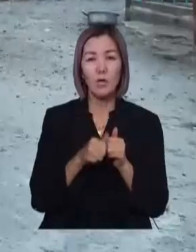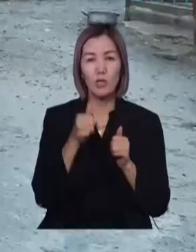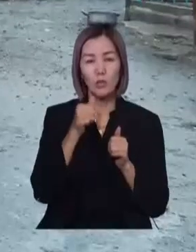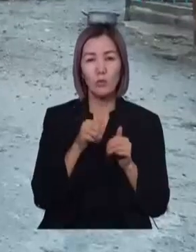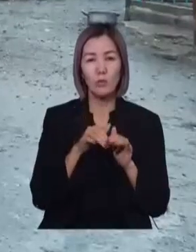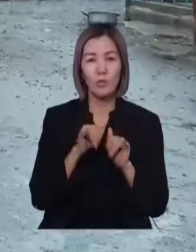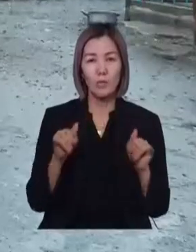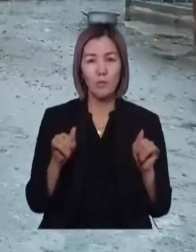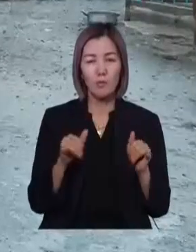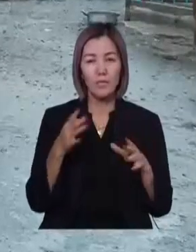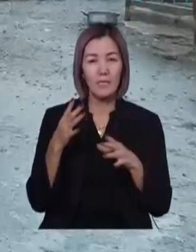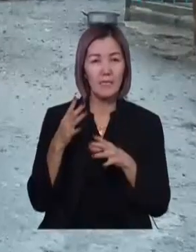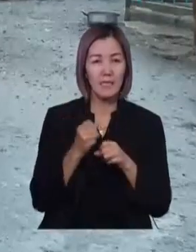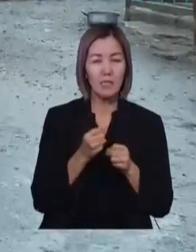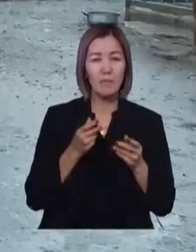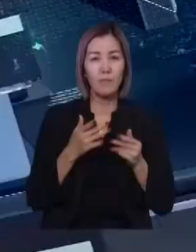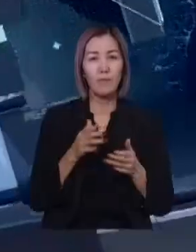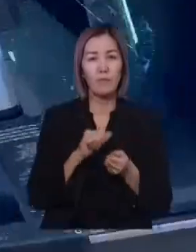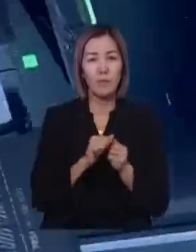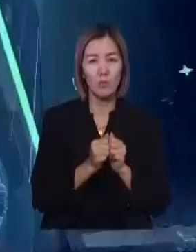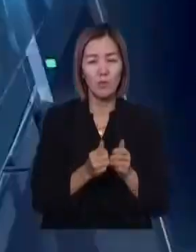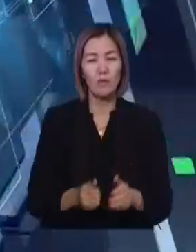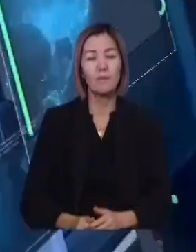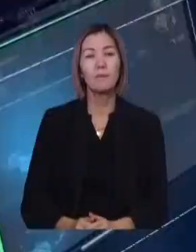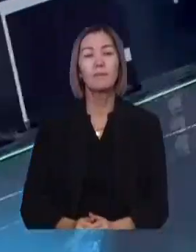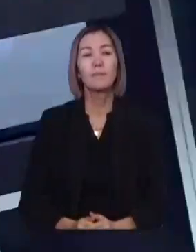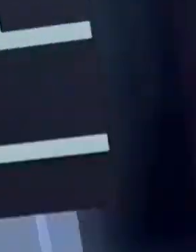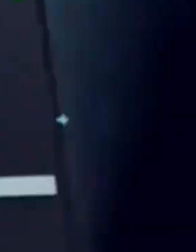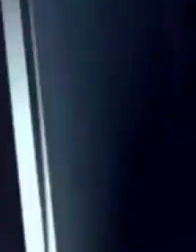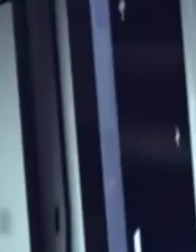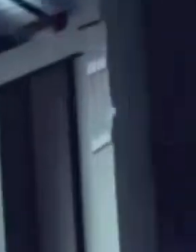наблюдается сокращение потребления угля. Жандос Назарбаев,